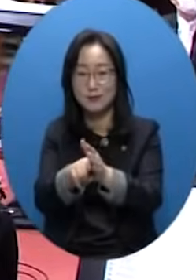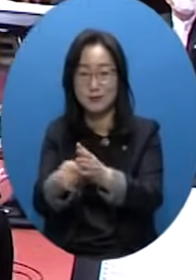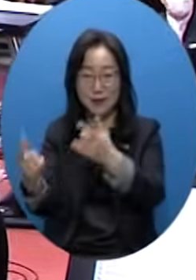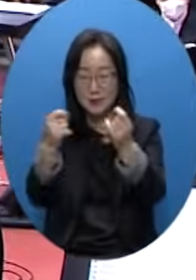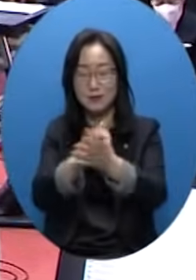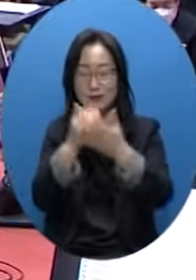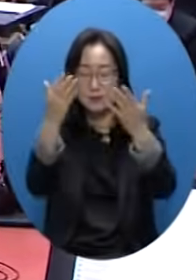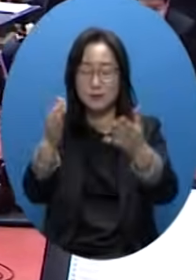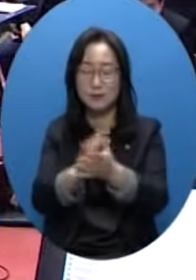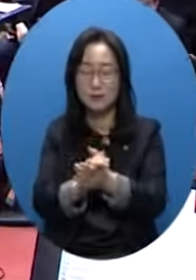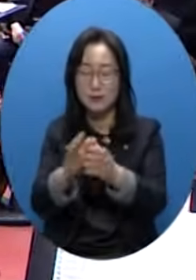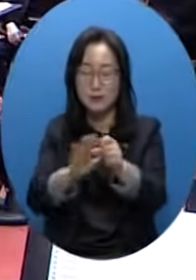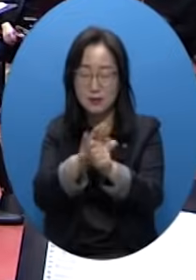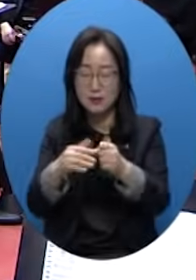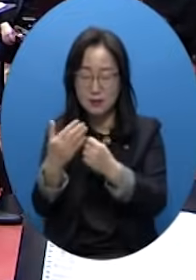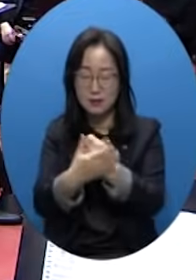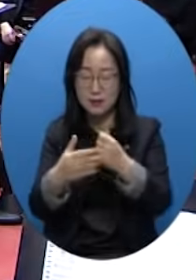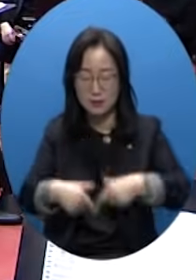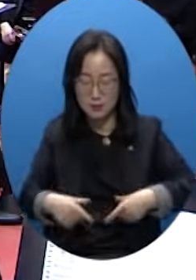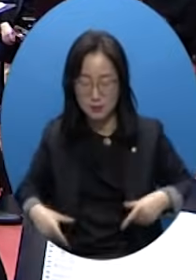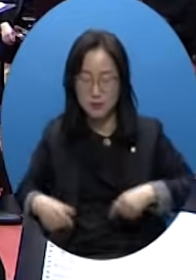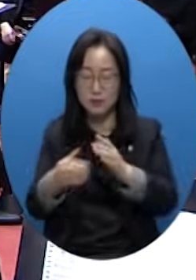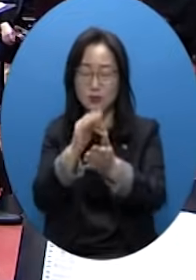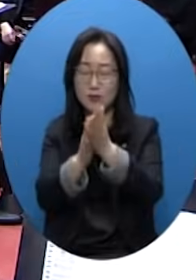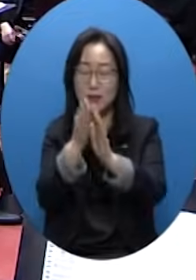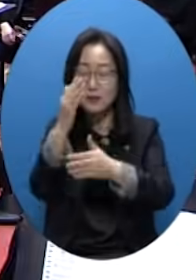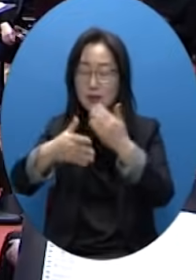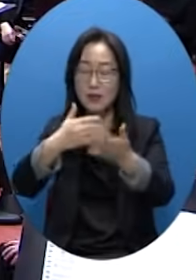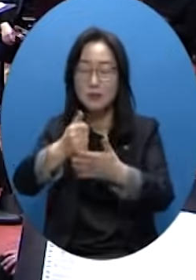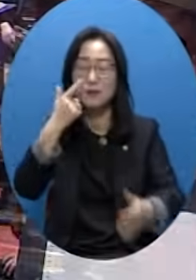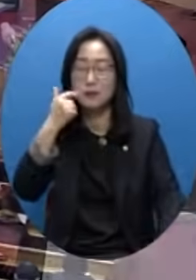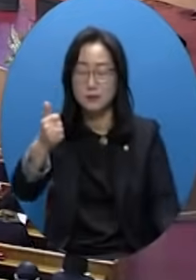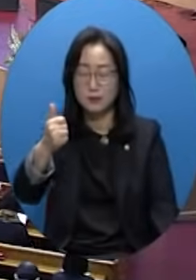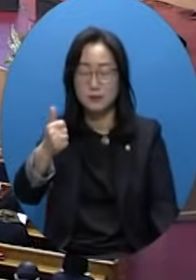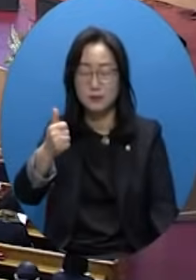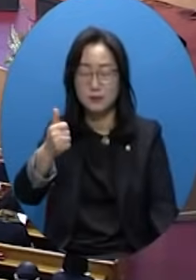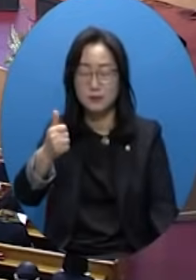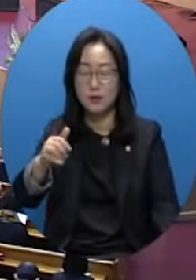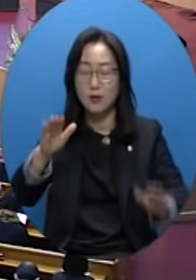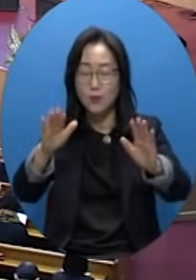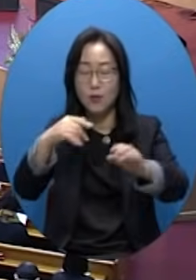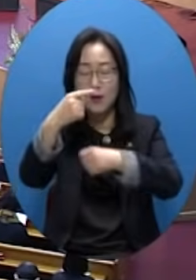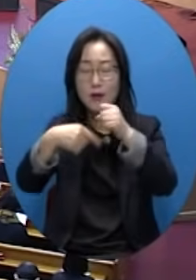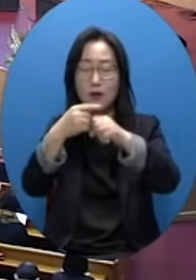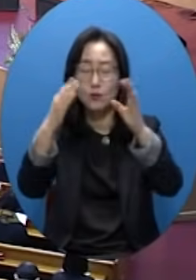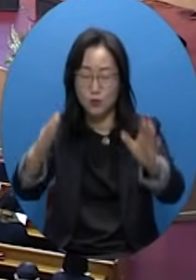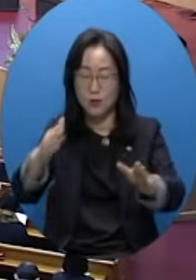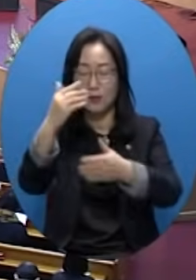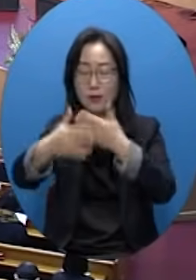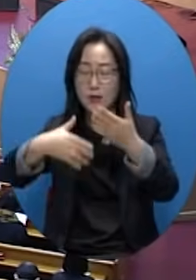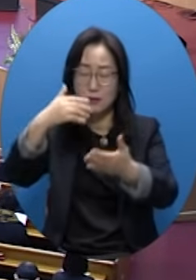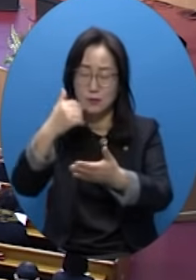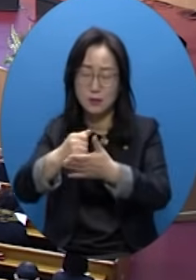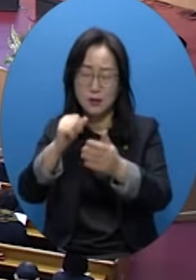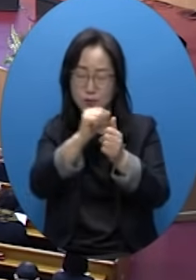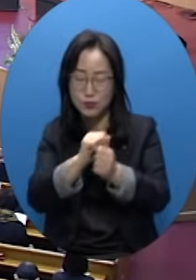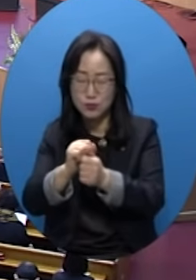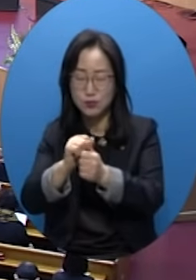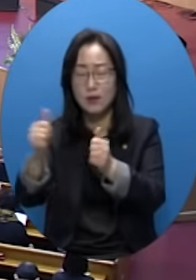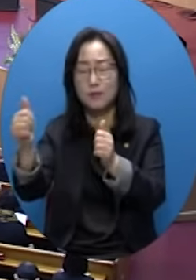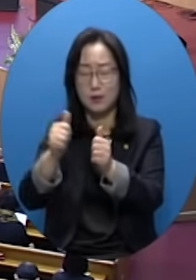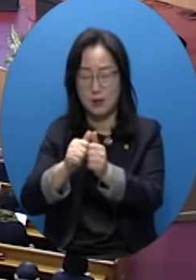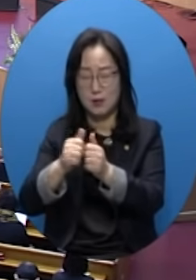기도하겠습니다 사랑과 은혜와 자비가 무한하신 않아야 뭐지 올 한해 하나님께서 저들을 부 떨어지고 함께